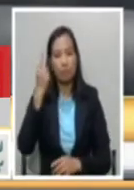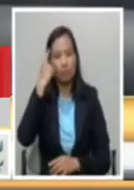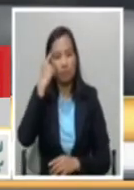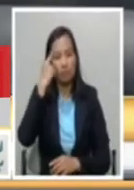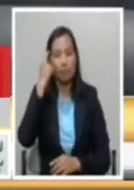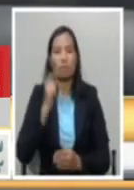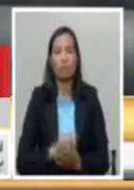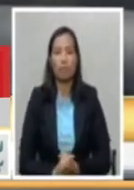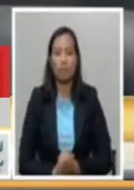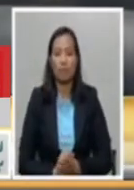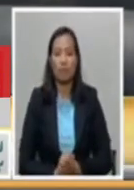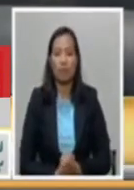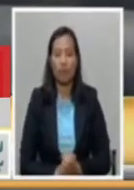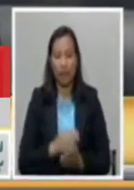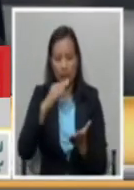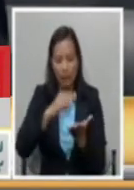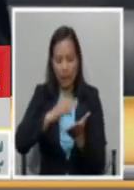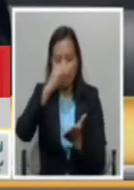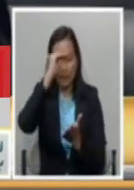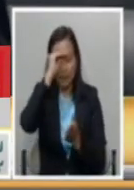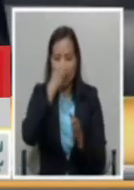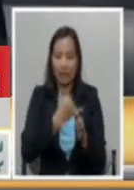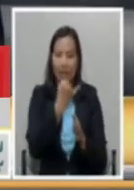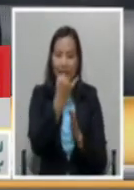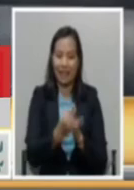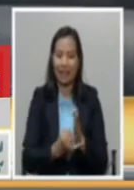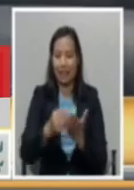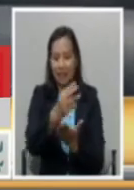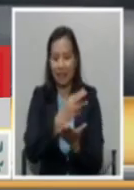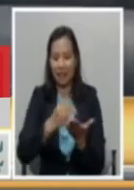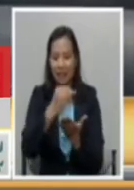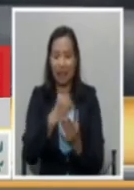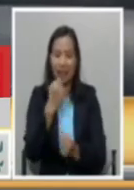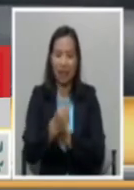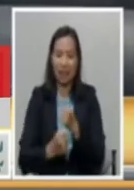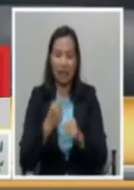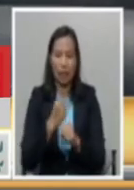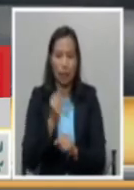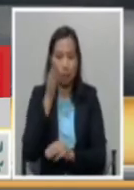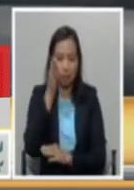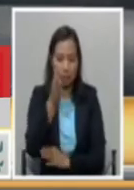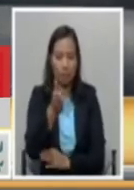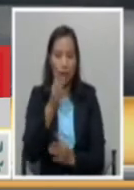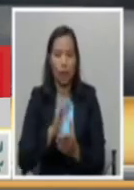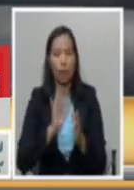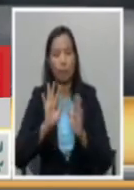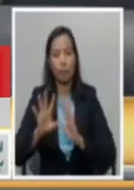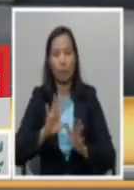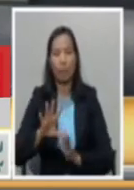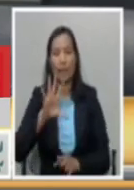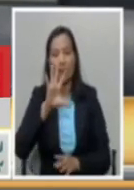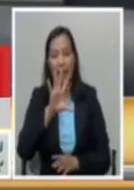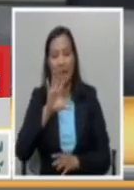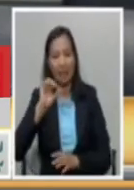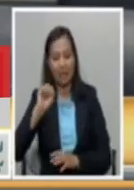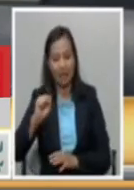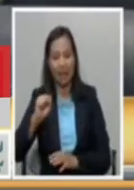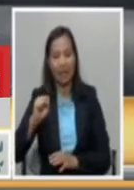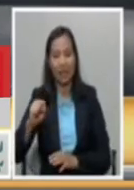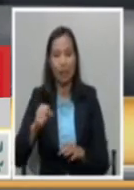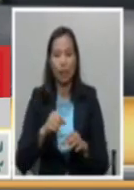ว่านักศึกษาที่จบจากมหาวิทยาลัยในปีหน้านั้นนะครับประมาณ 500,000 คนจะอยู่ในภาวะตกง